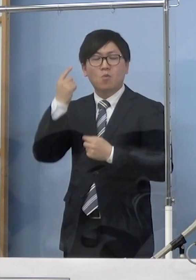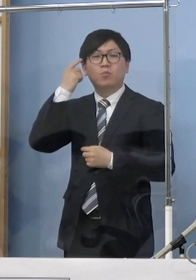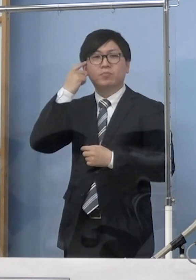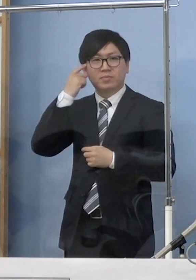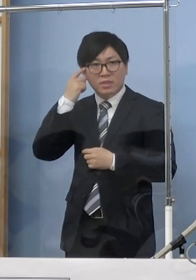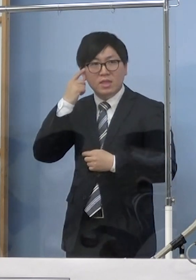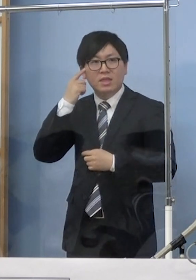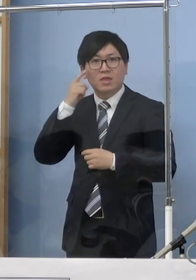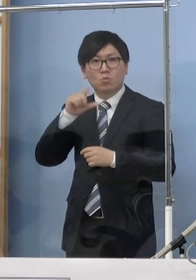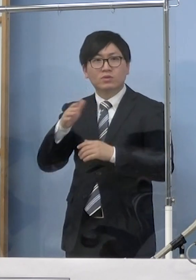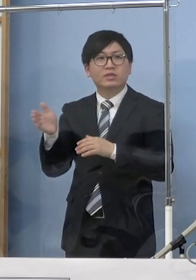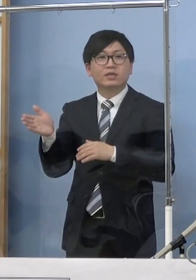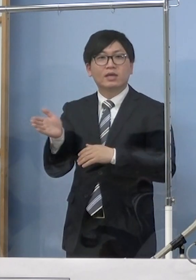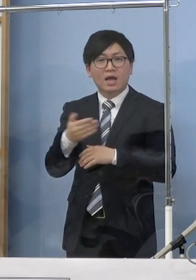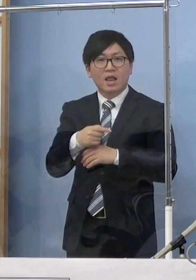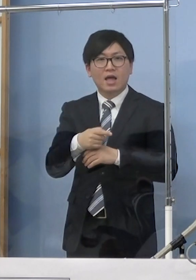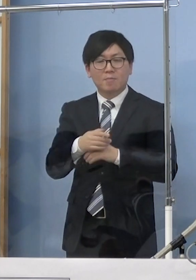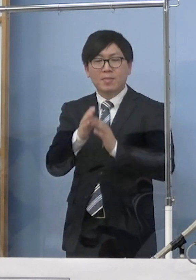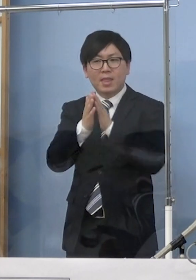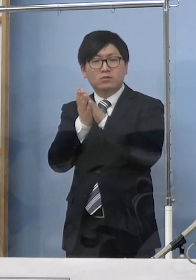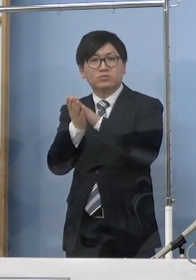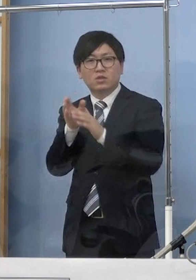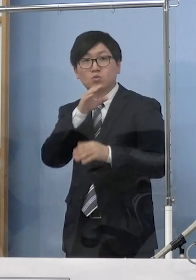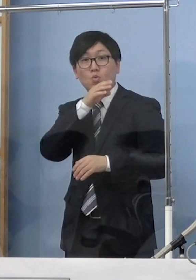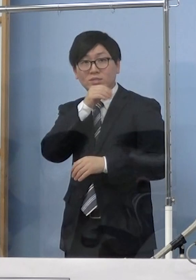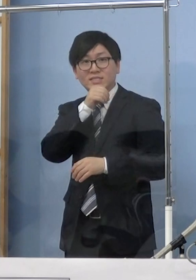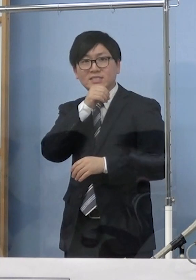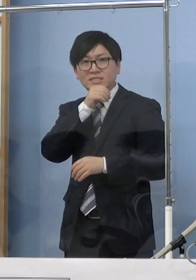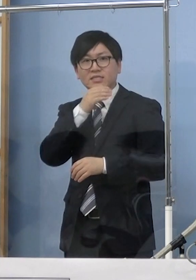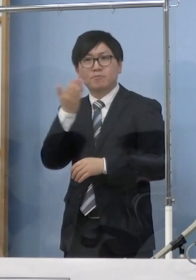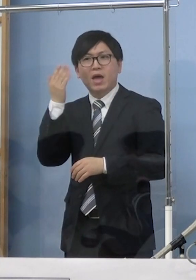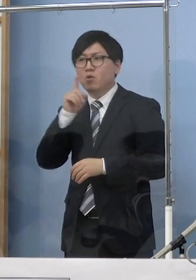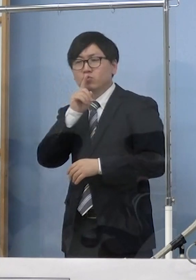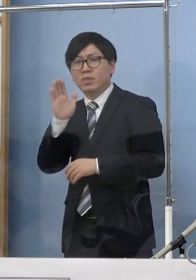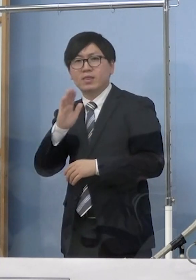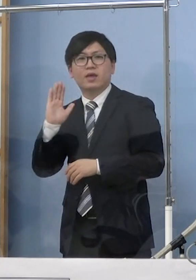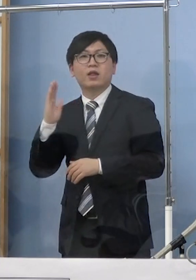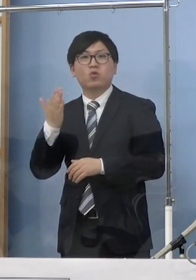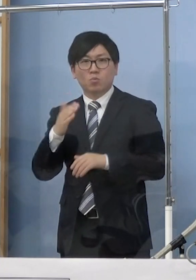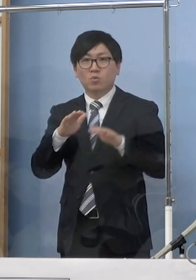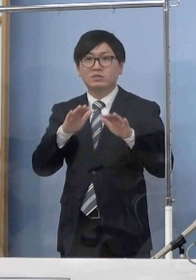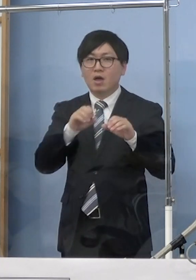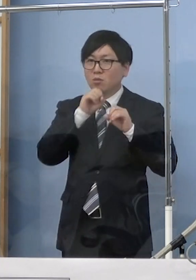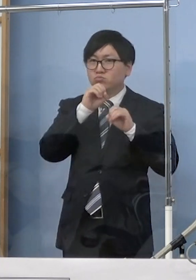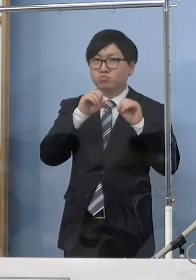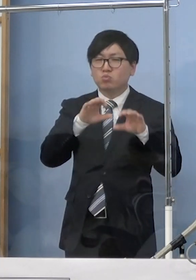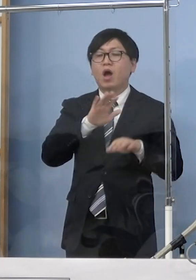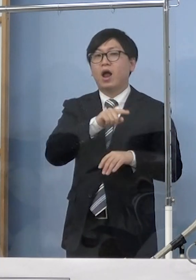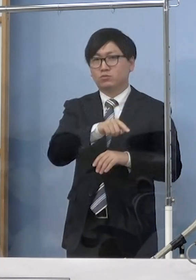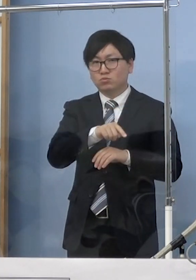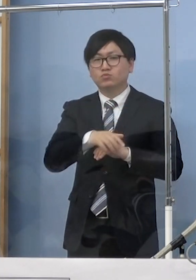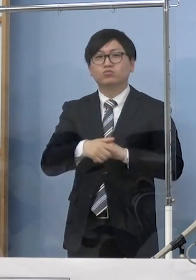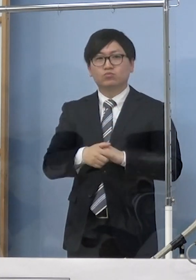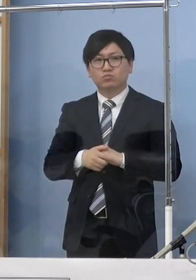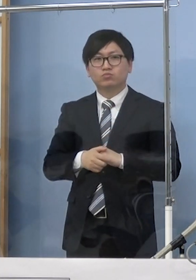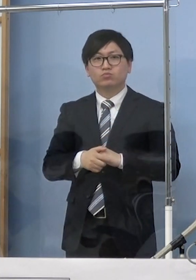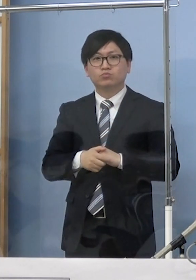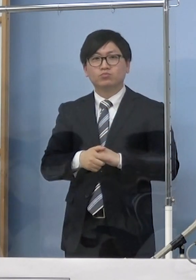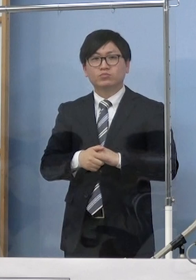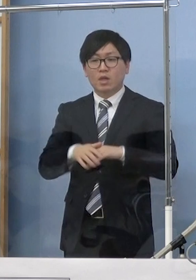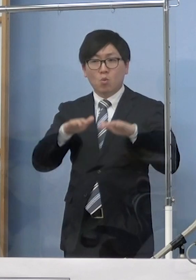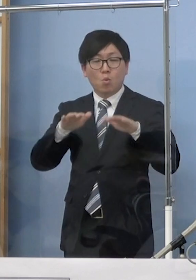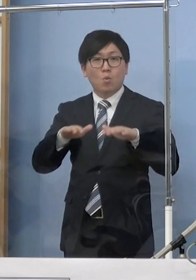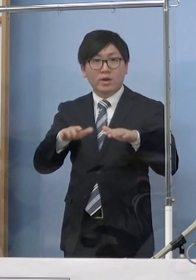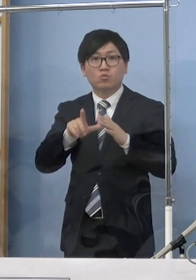その時以降いわゆる亡くなられた方の年代分布、これをお話をさせていただいています。で今回